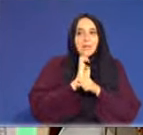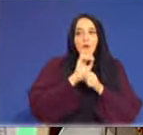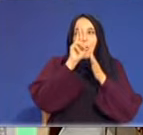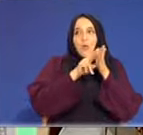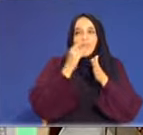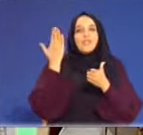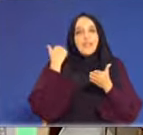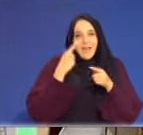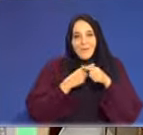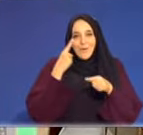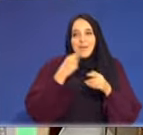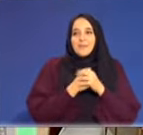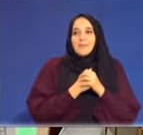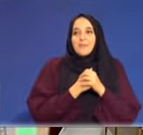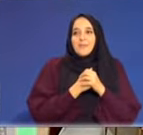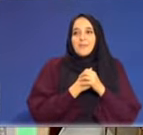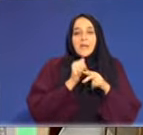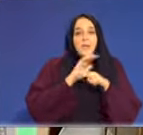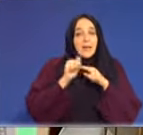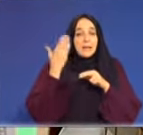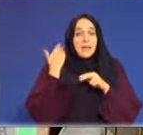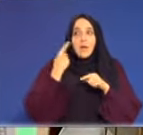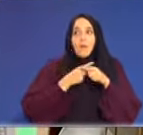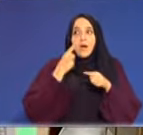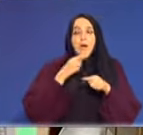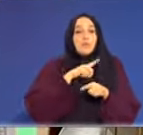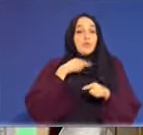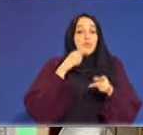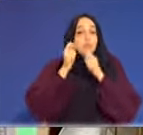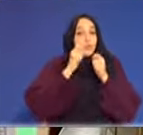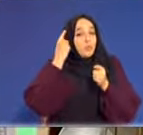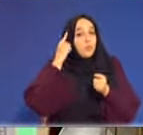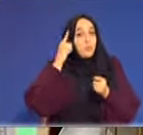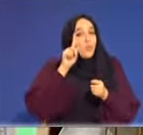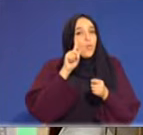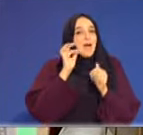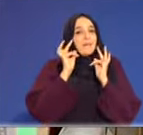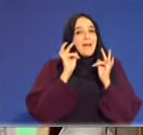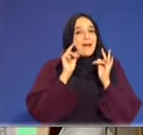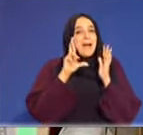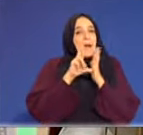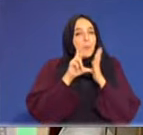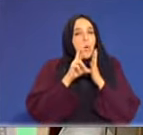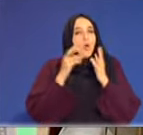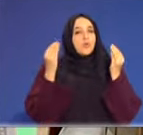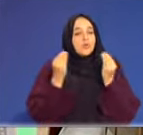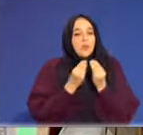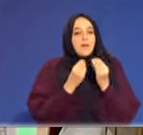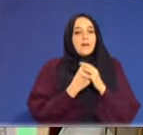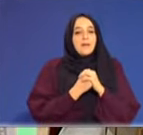الذي أنجزناه خلال الحلقات الماضية، ونحن نتحدث عن قواعد الصلح